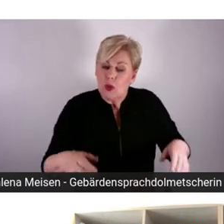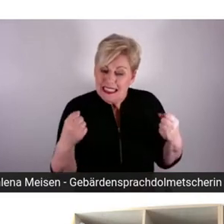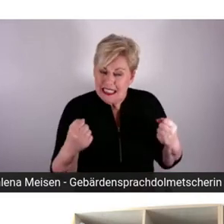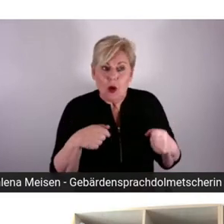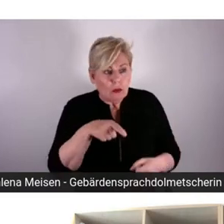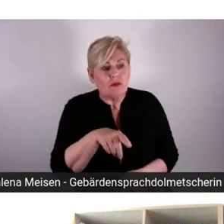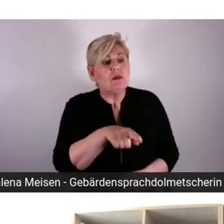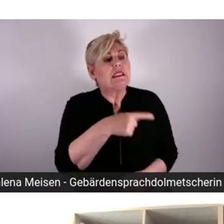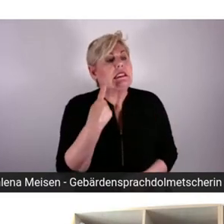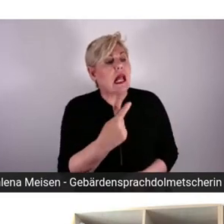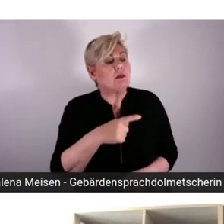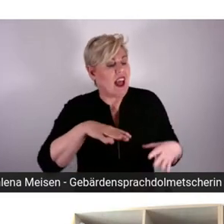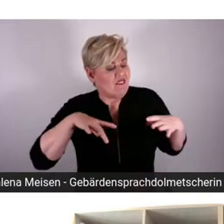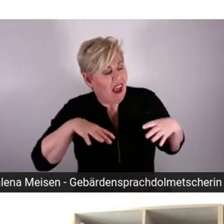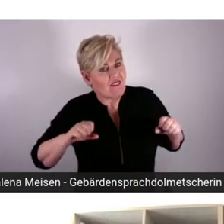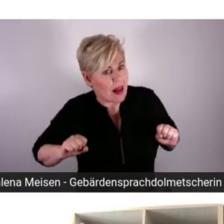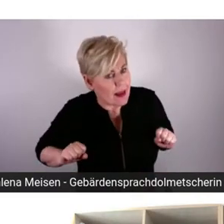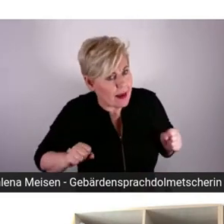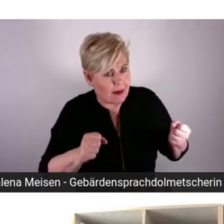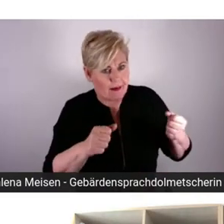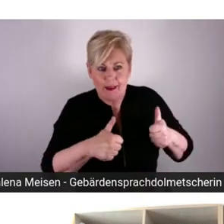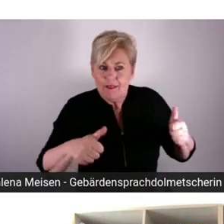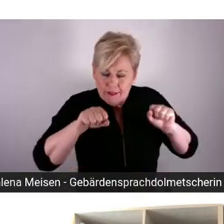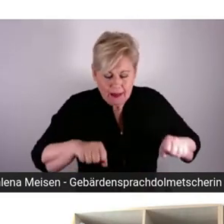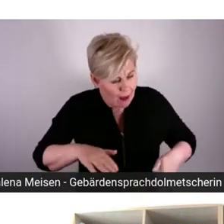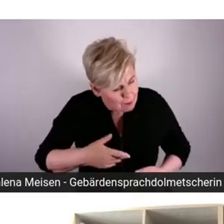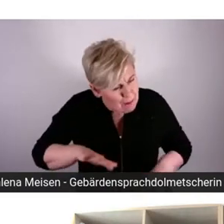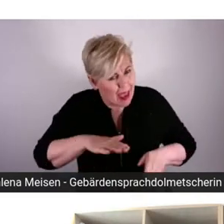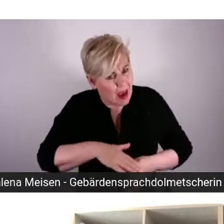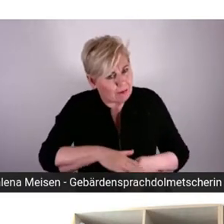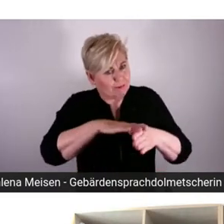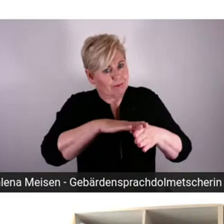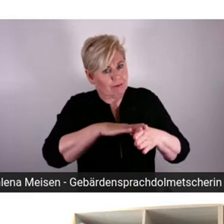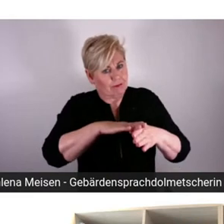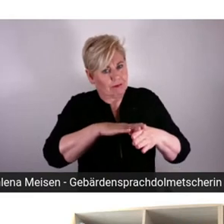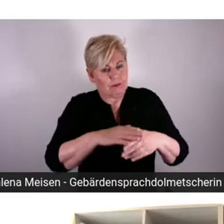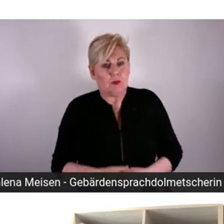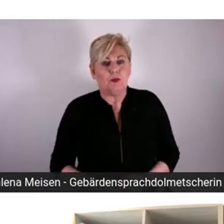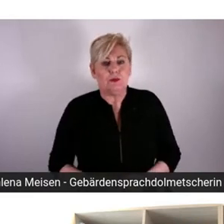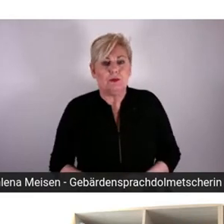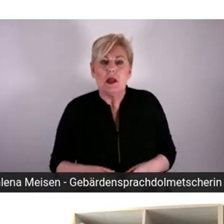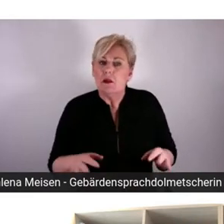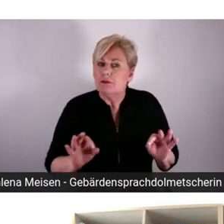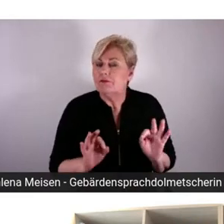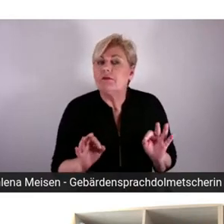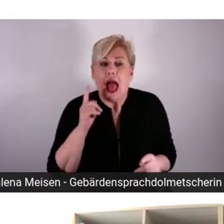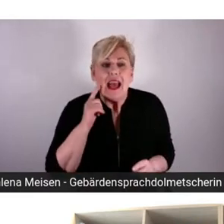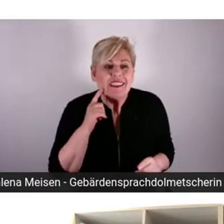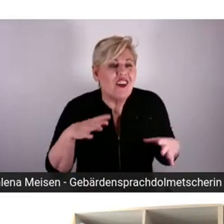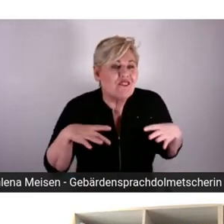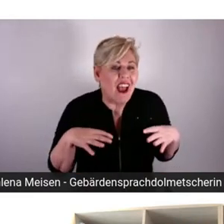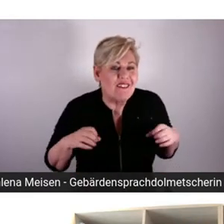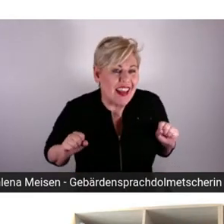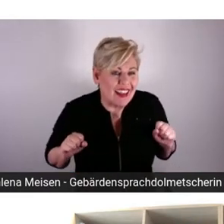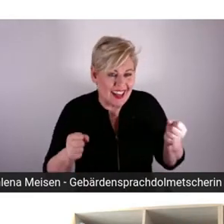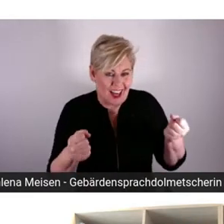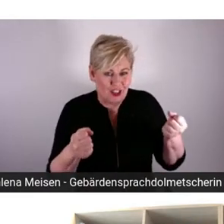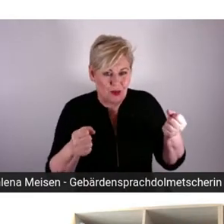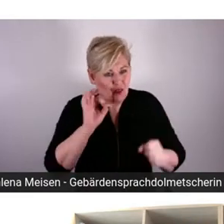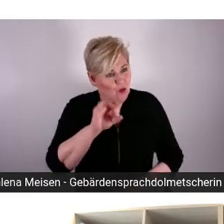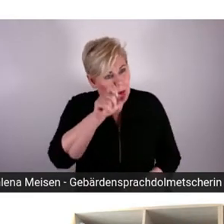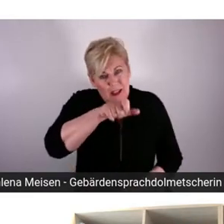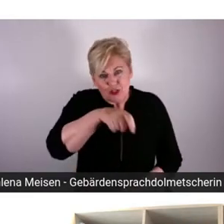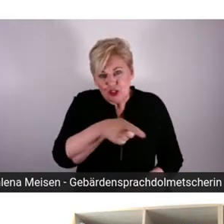Was können wir tun, um das noch stärker zu unterstützen? Im Freien, deshalb heißt es freiwilligen Engagement der Menschen